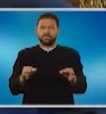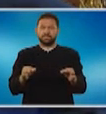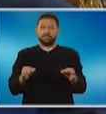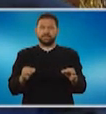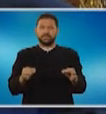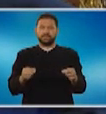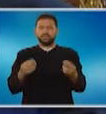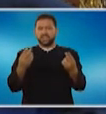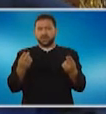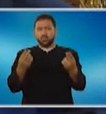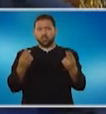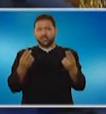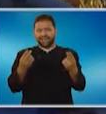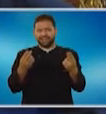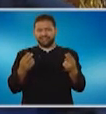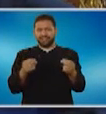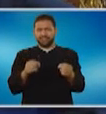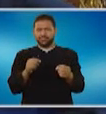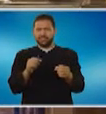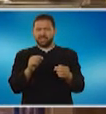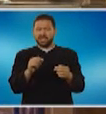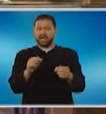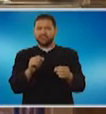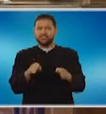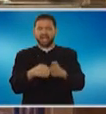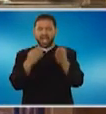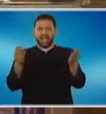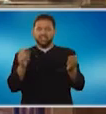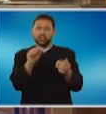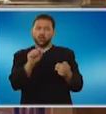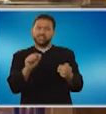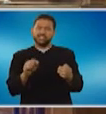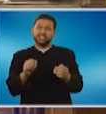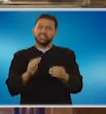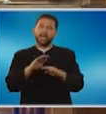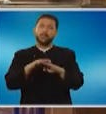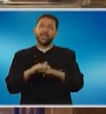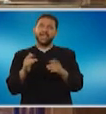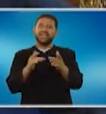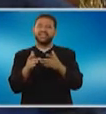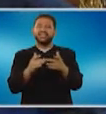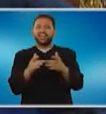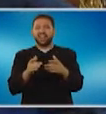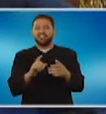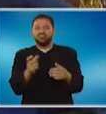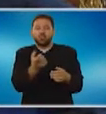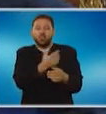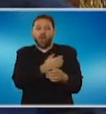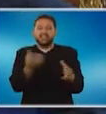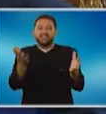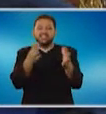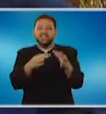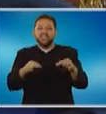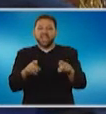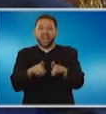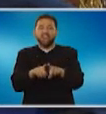cărțile, documentele, textele scrise online, nu pot în niciun fel compensa cartea. Din foarte multe